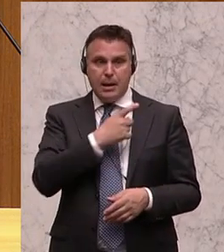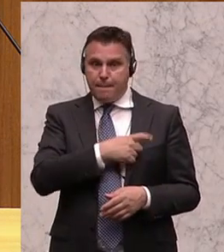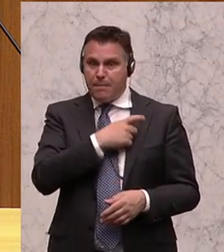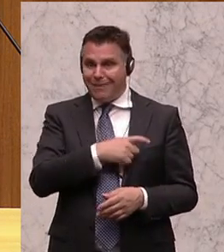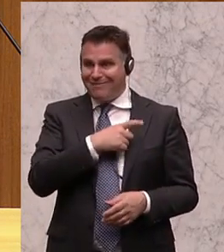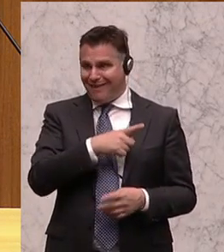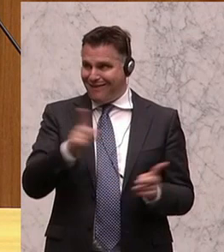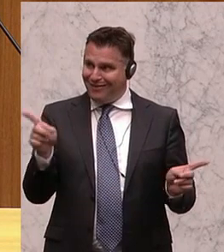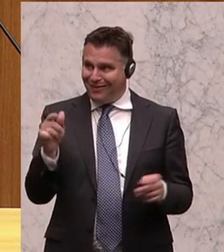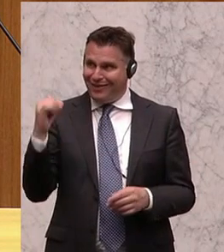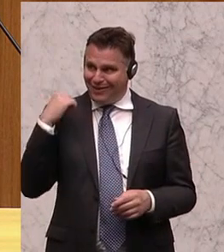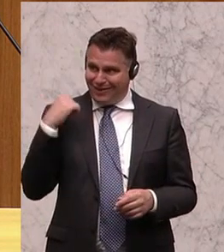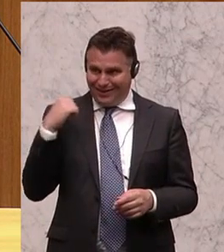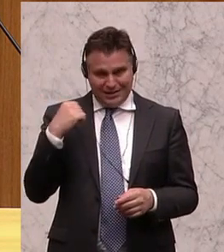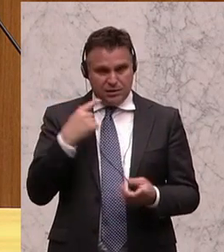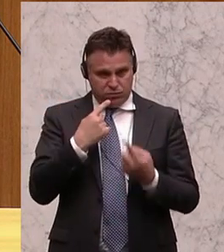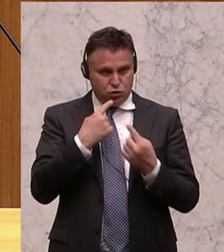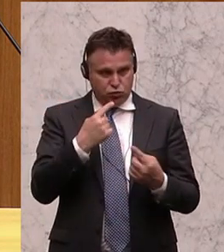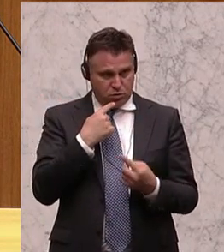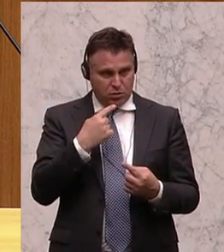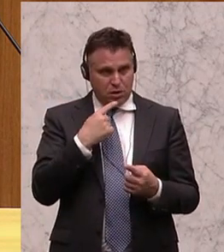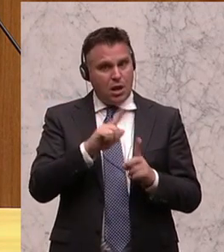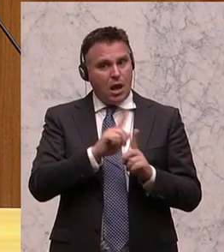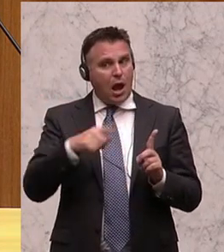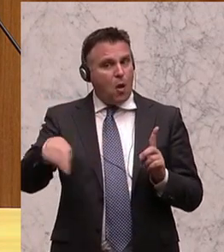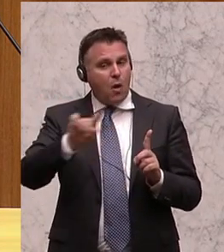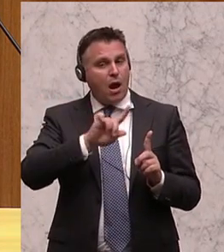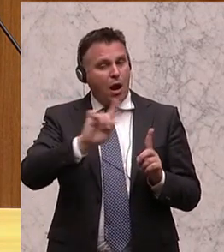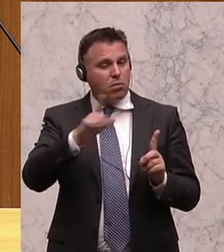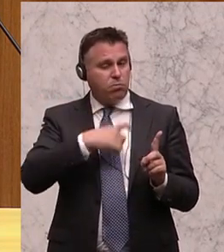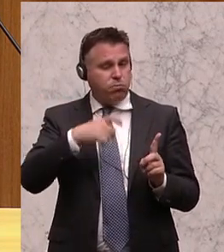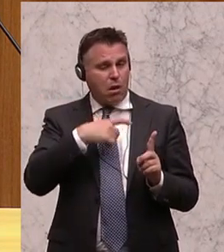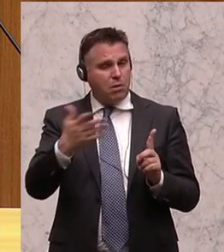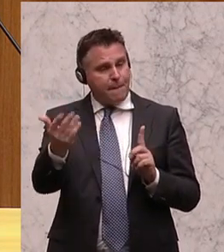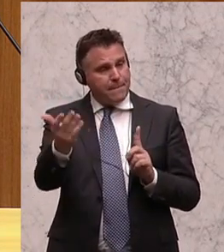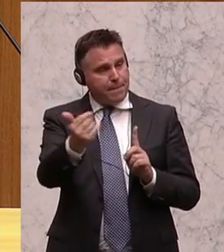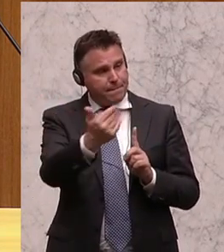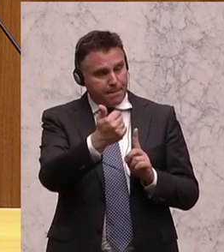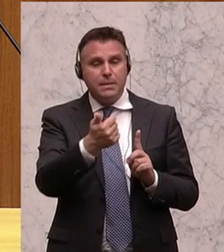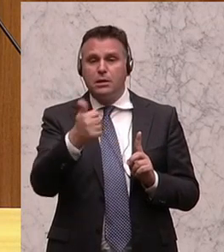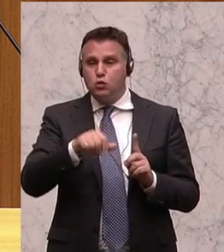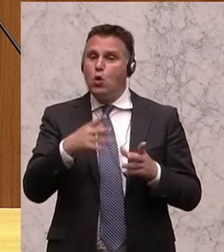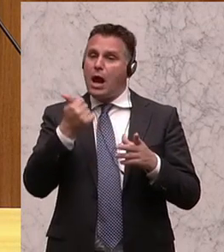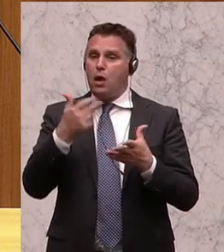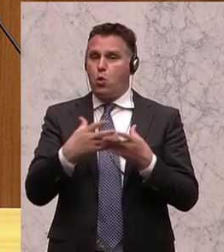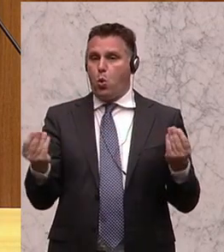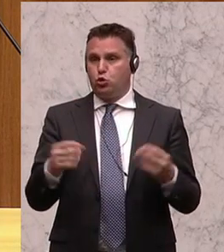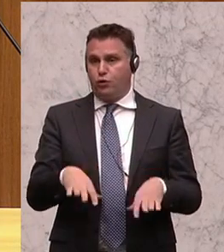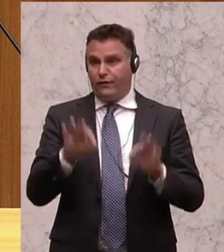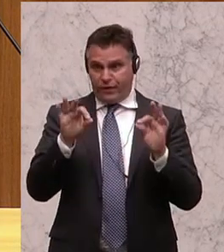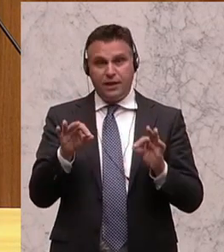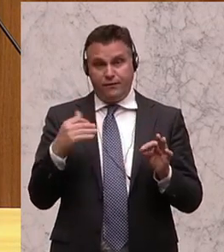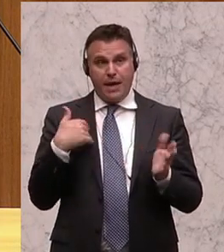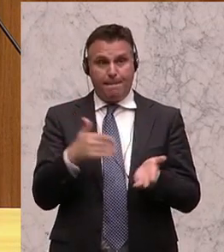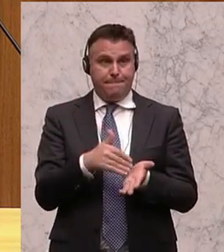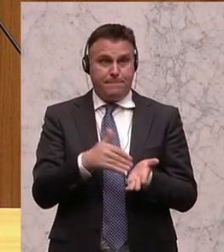gestern, versuchen auch unter Einbindung der anderen Fraktionen eine gemeinsame Lösung zu finden. Die brauchen wir auch,